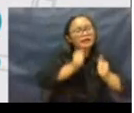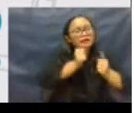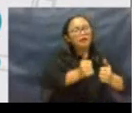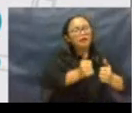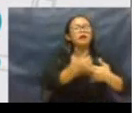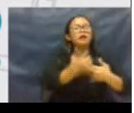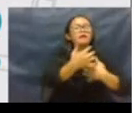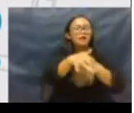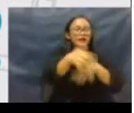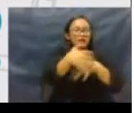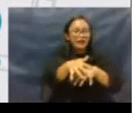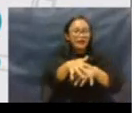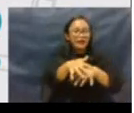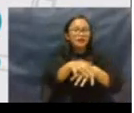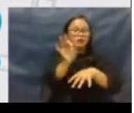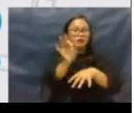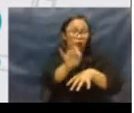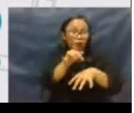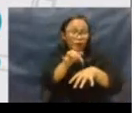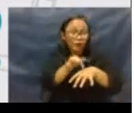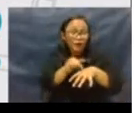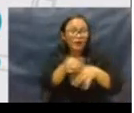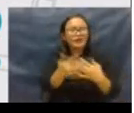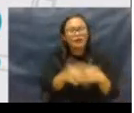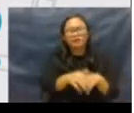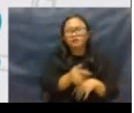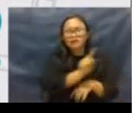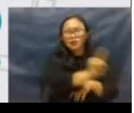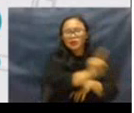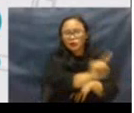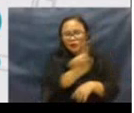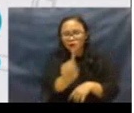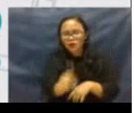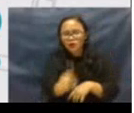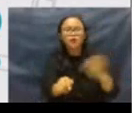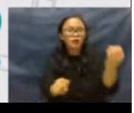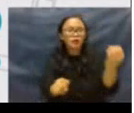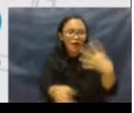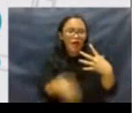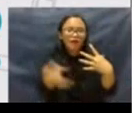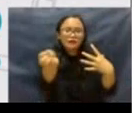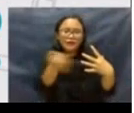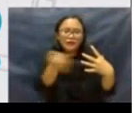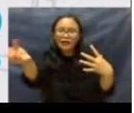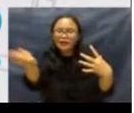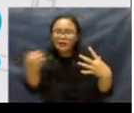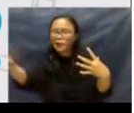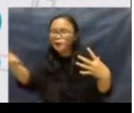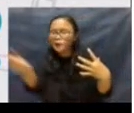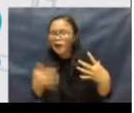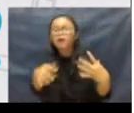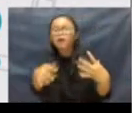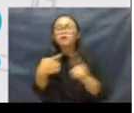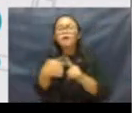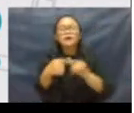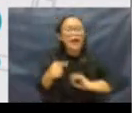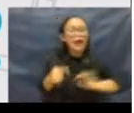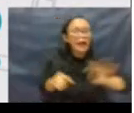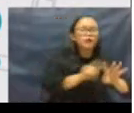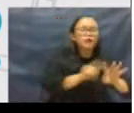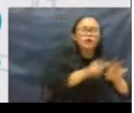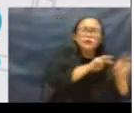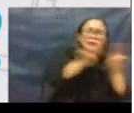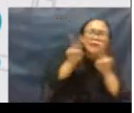tidak dipraktikkan, at least setiap orang kemudian mengutarakan pendapat mereka, kemudian teman-teman yang lain kembali menganalisis. Jadi